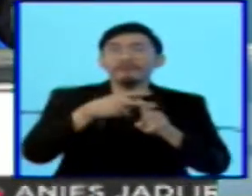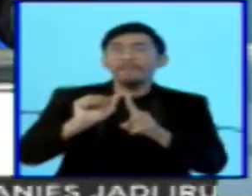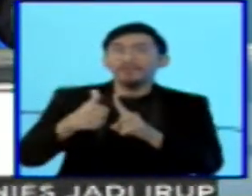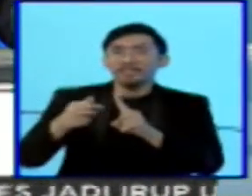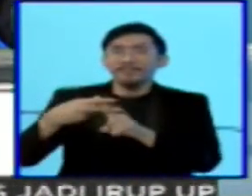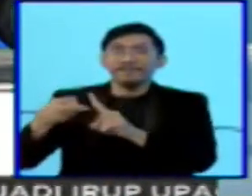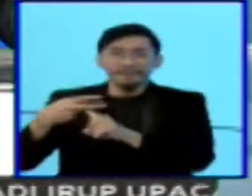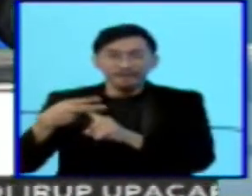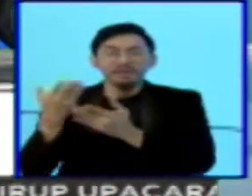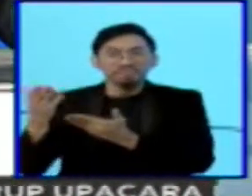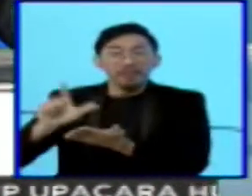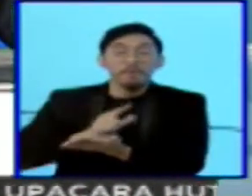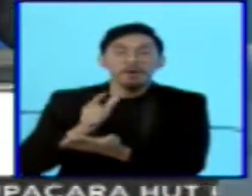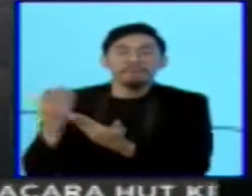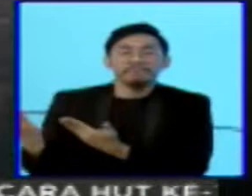laporannya.